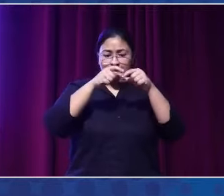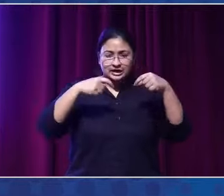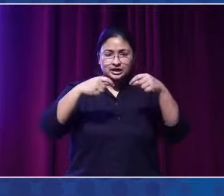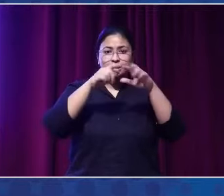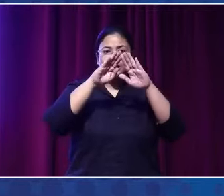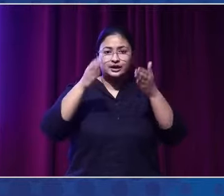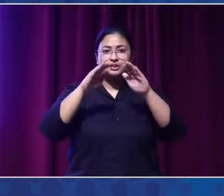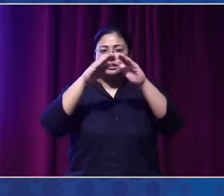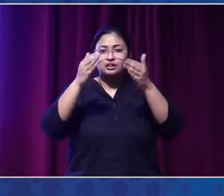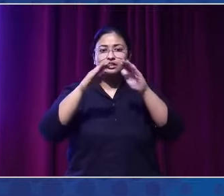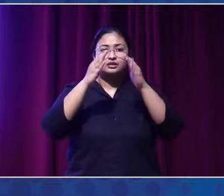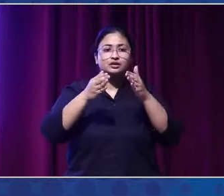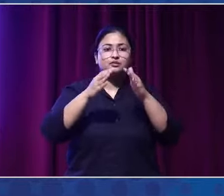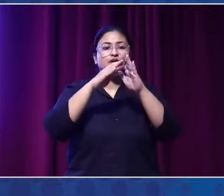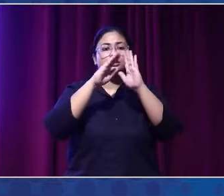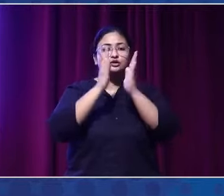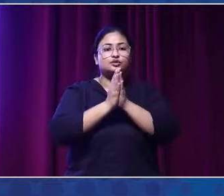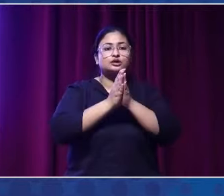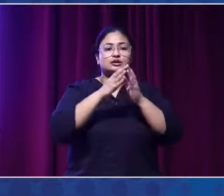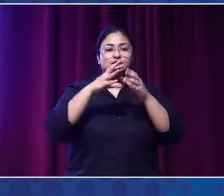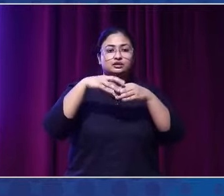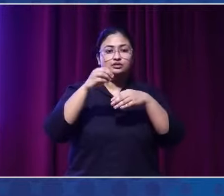करीब 30 से 35 लाख लोग बाहर हैं.